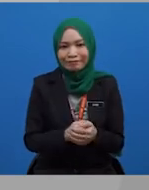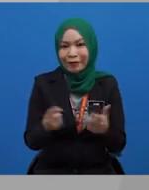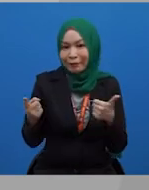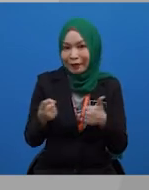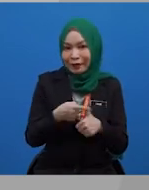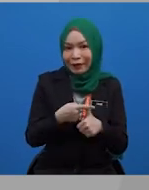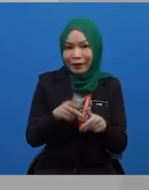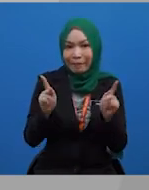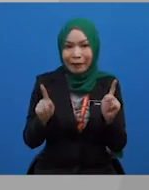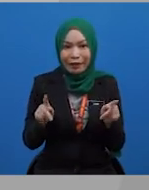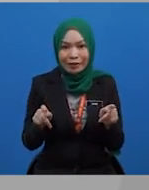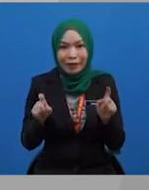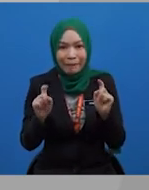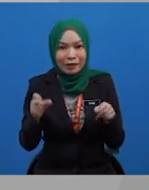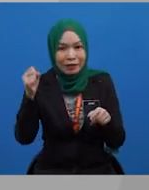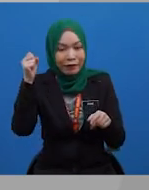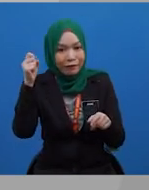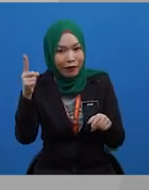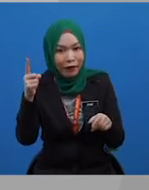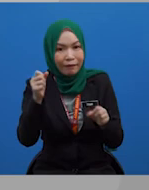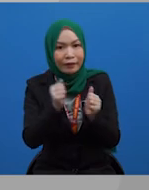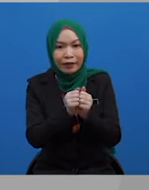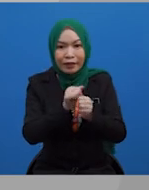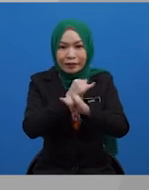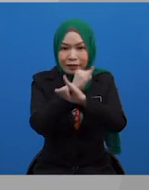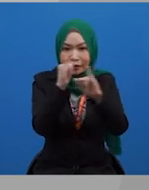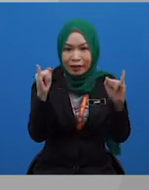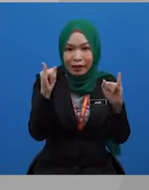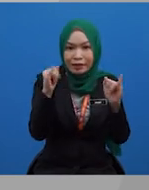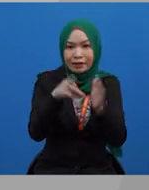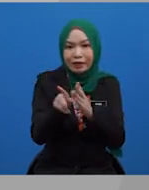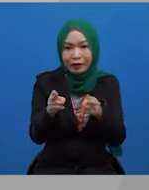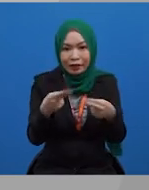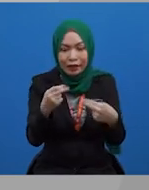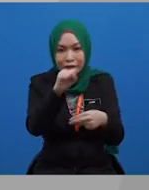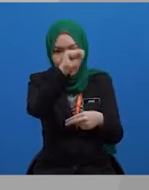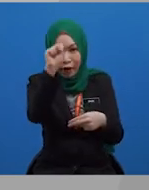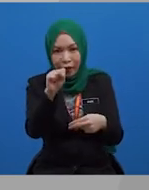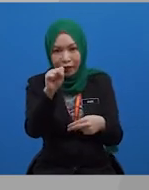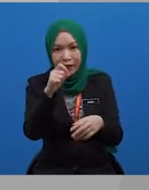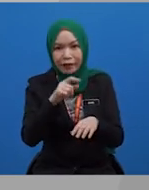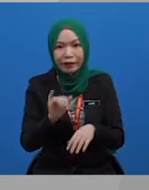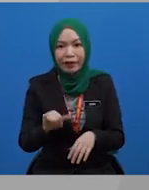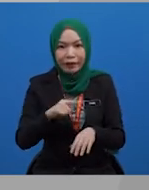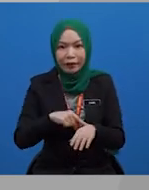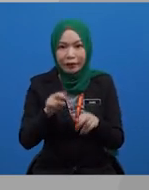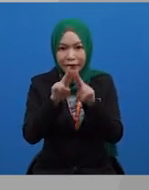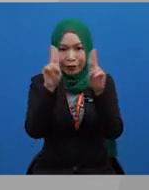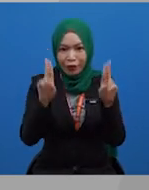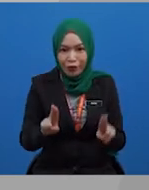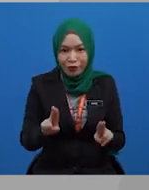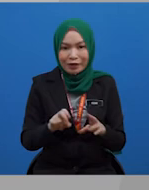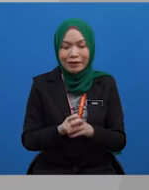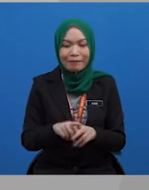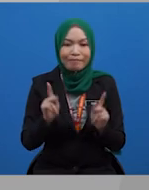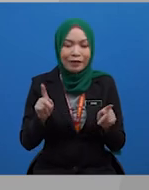Pertama, pelajar harus kena memahami dengan jelas kehendak soalan yang diuji. Perkara kedua, pelajar juga